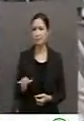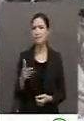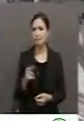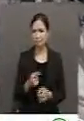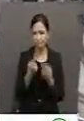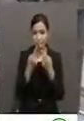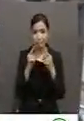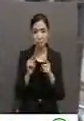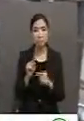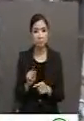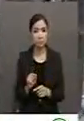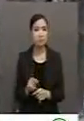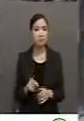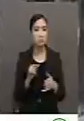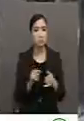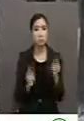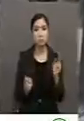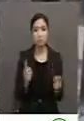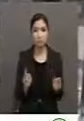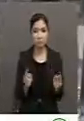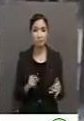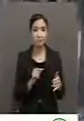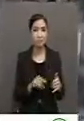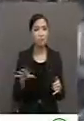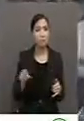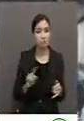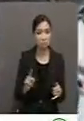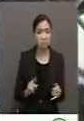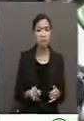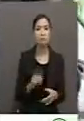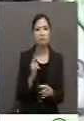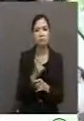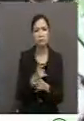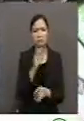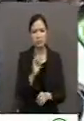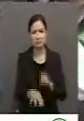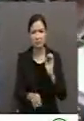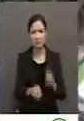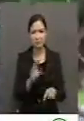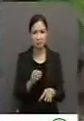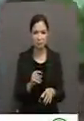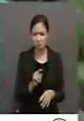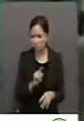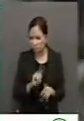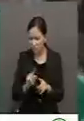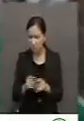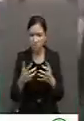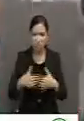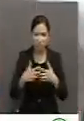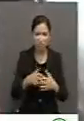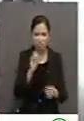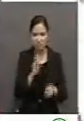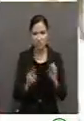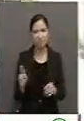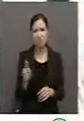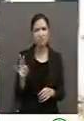คะเพราะว่าที่มาของหุ่นยนต์เหล่านี้มาจากชิ้นส่วนของเศษเหล็กและเศษวัสดุของเครื่องยนต์ที่